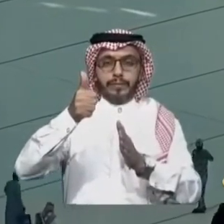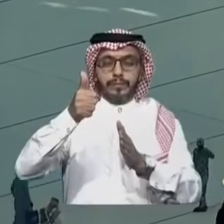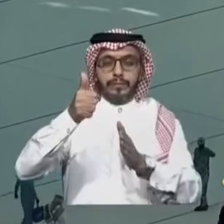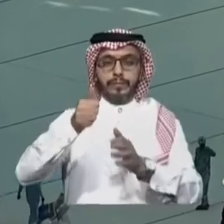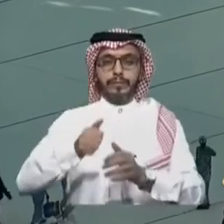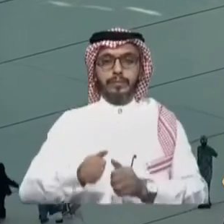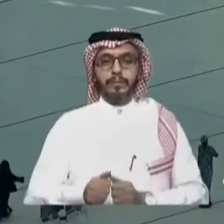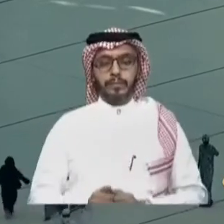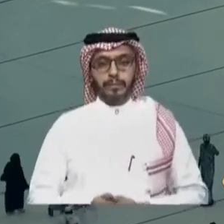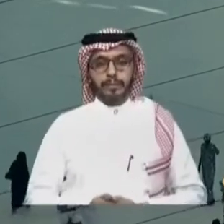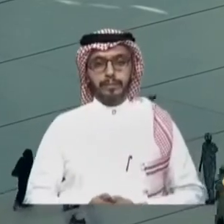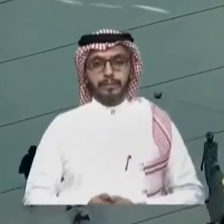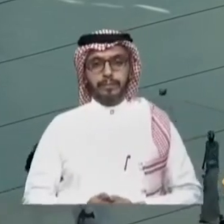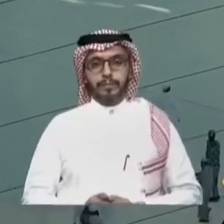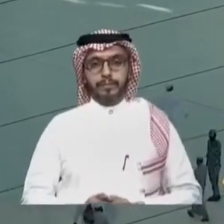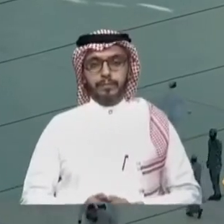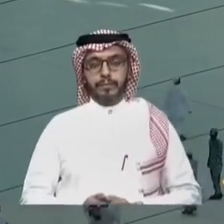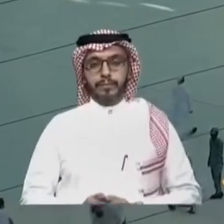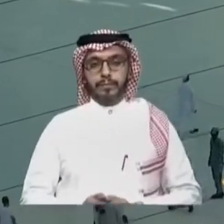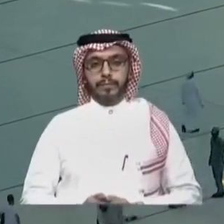الفلاح،